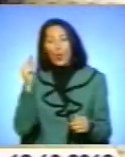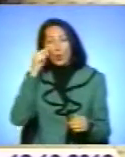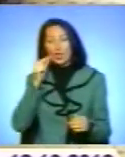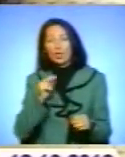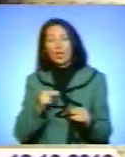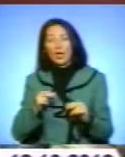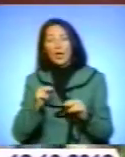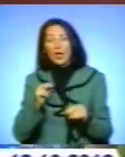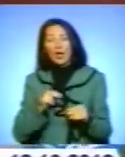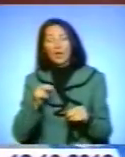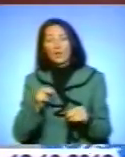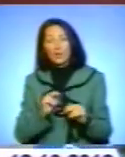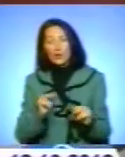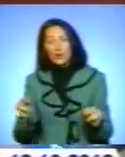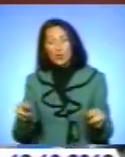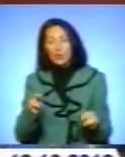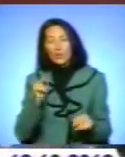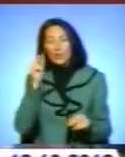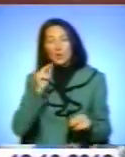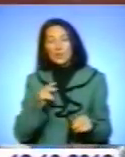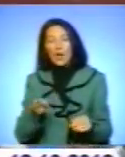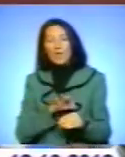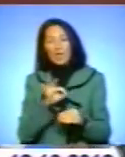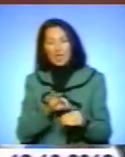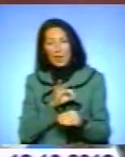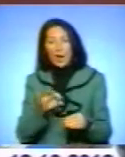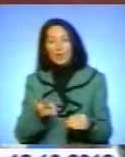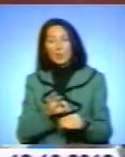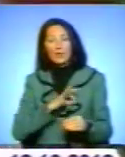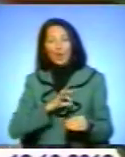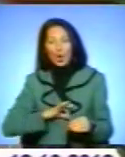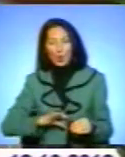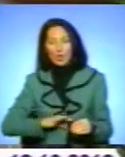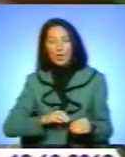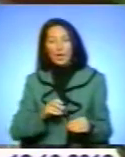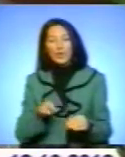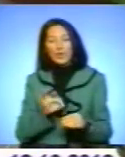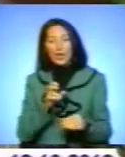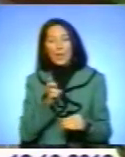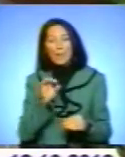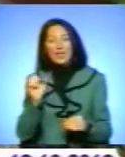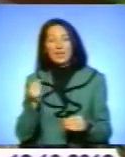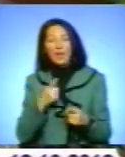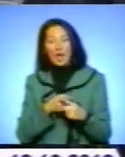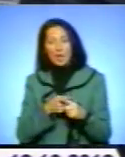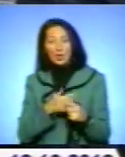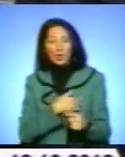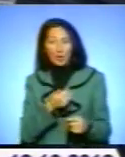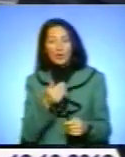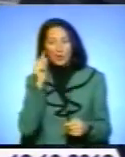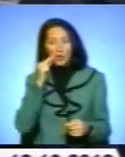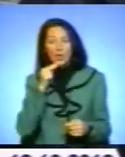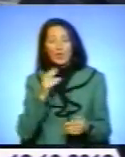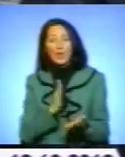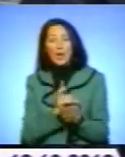та вишивати. Вісером, крестиком. Захотів, навчився. При колонії діє бібліотека. Її фонд нараховує близько